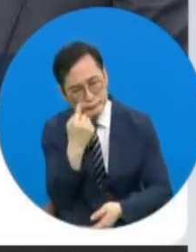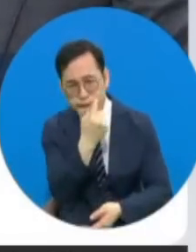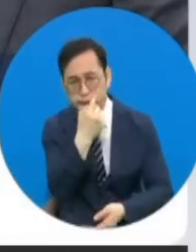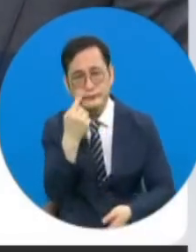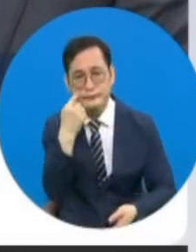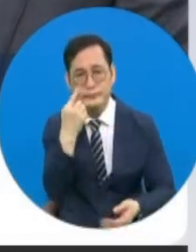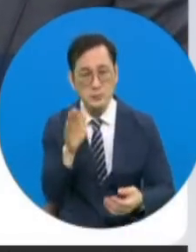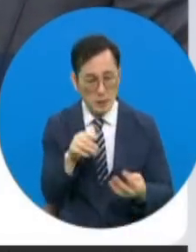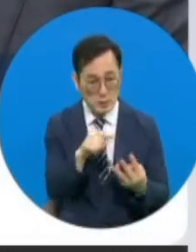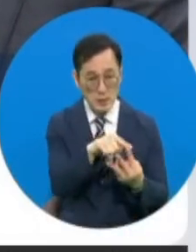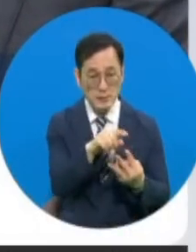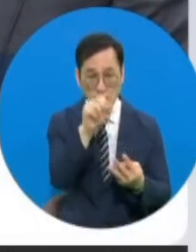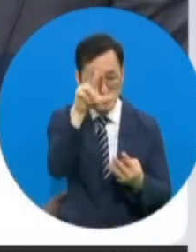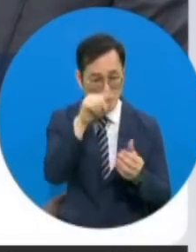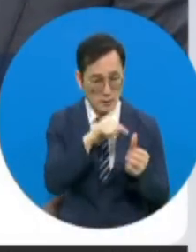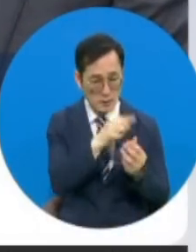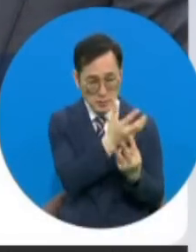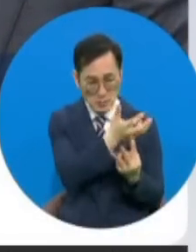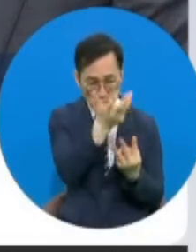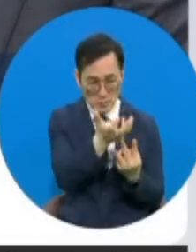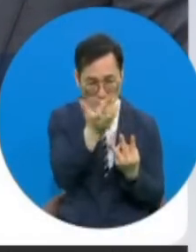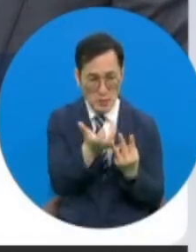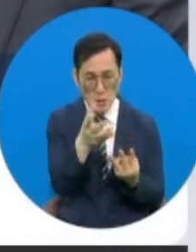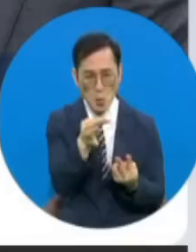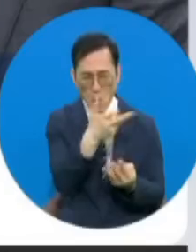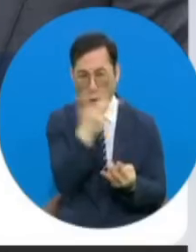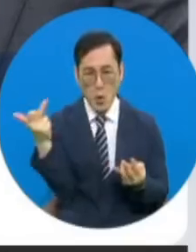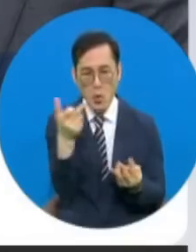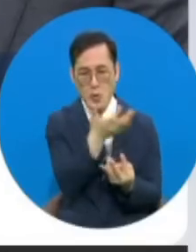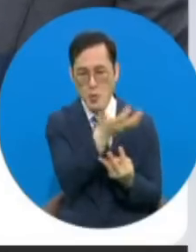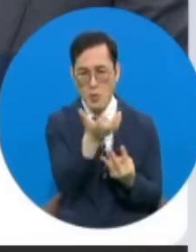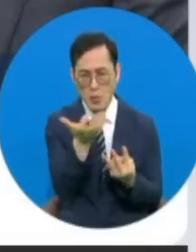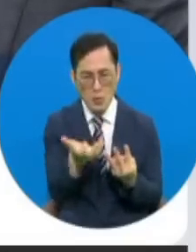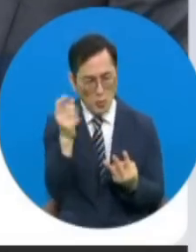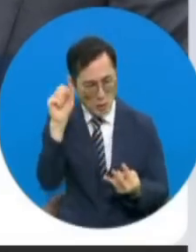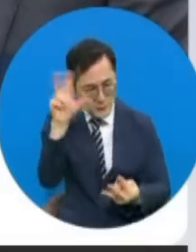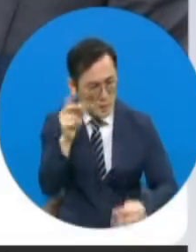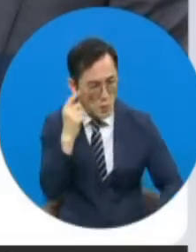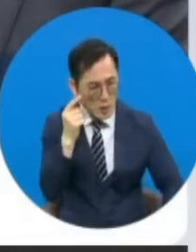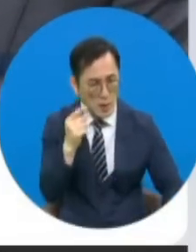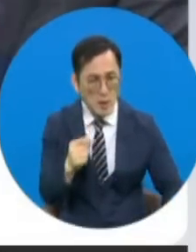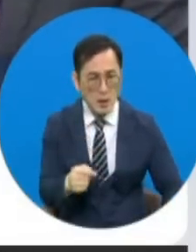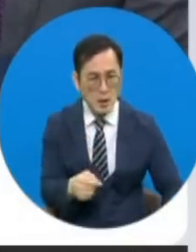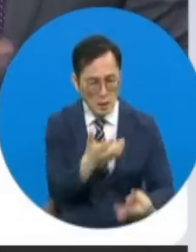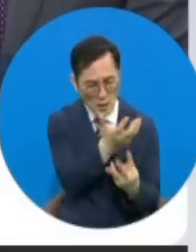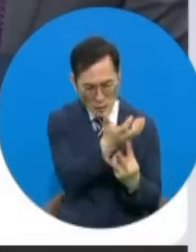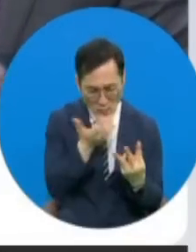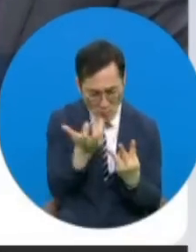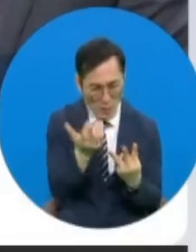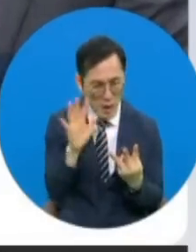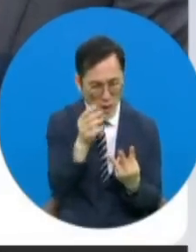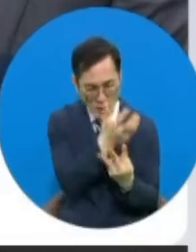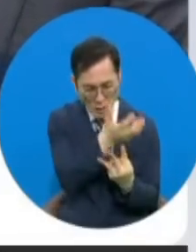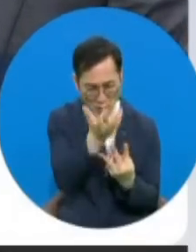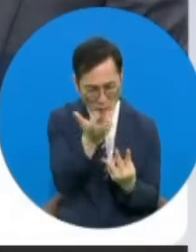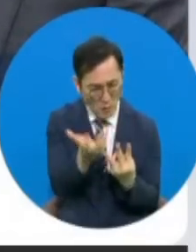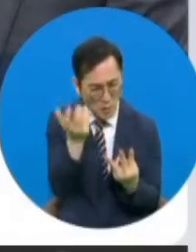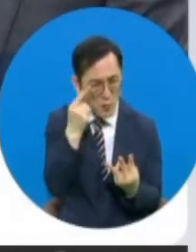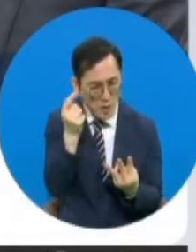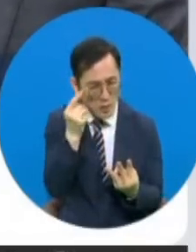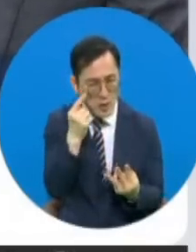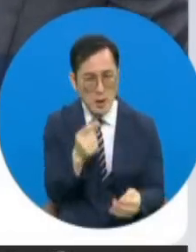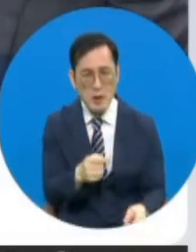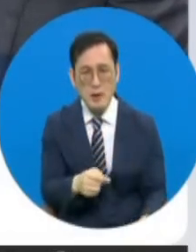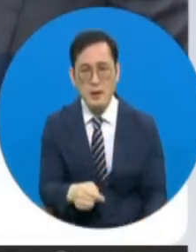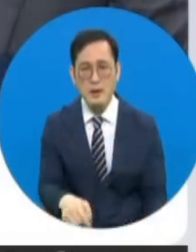보는 건데 지금 김남국 의원이 터무니없다라고 얘기할 일이 아니라 어떻게 어떤 돈으로이